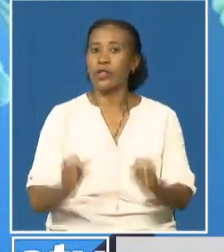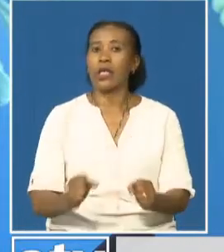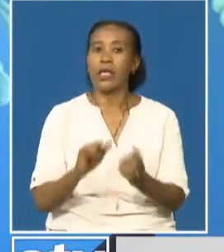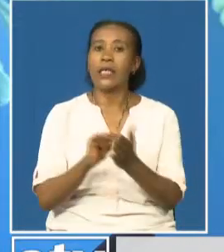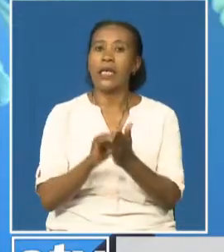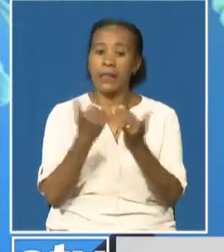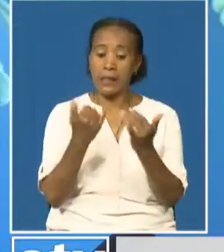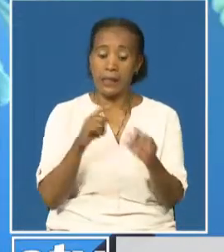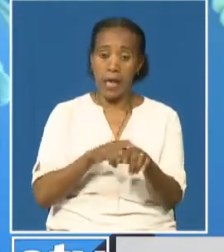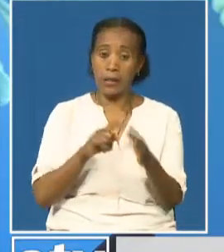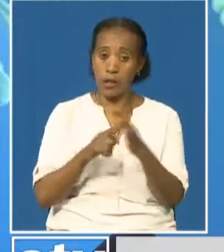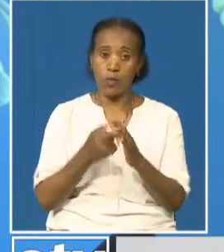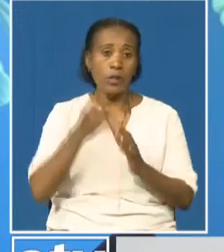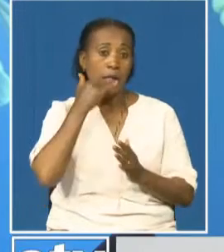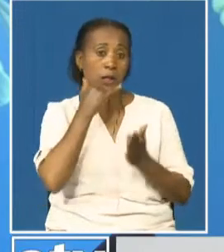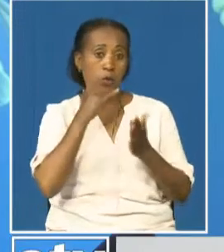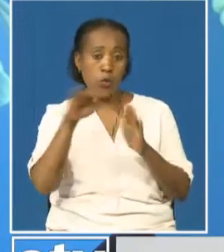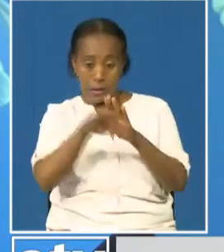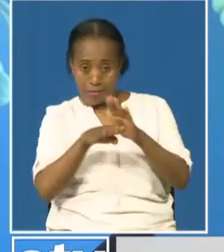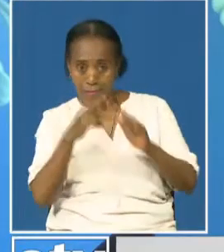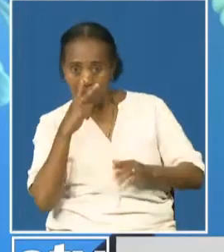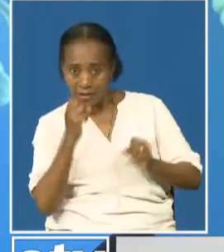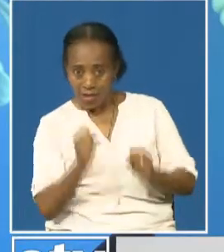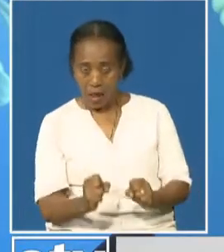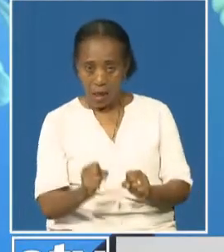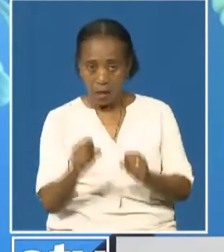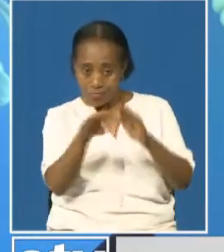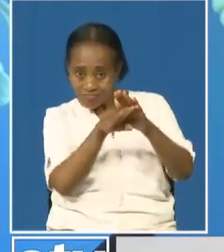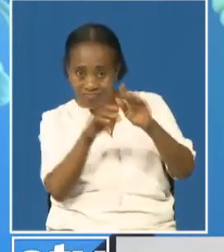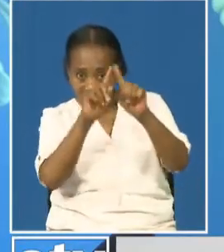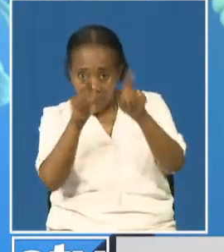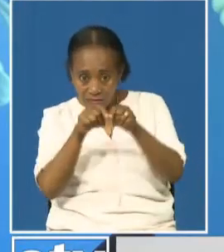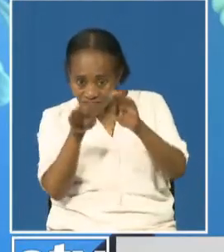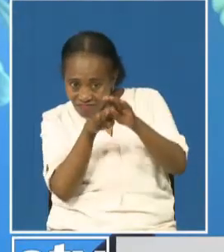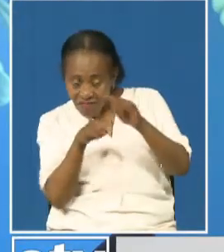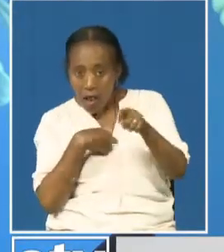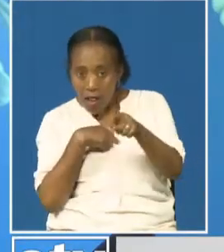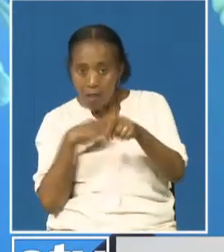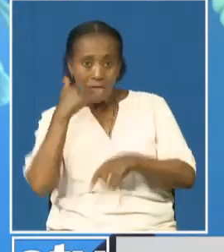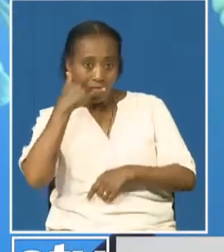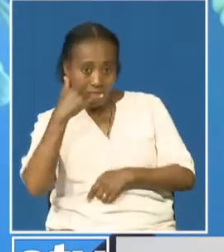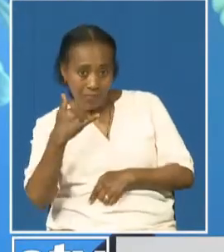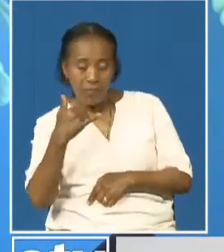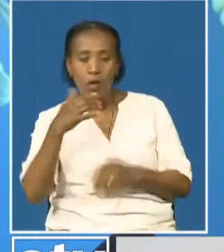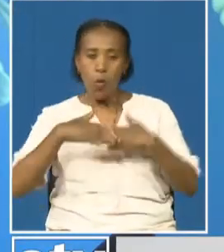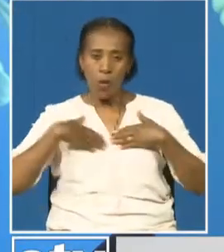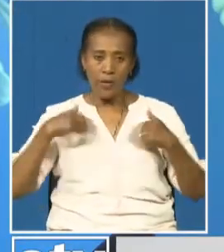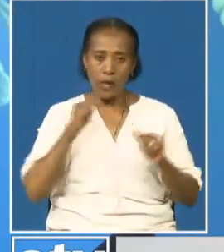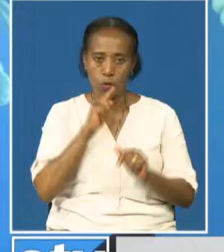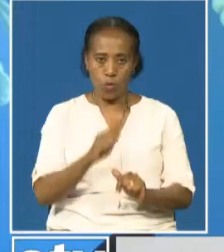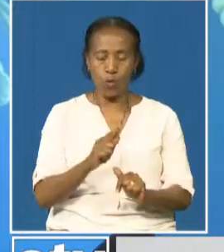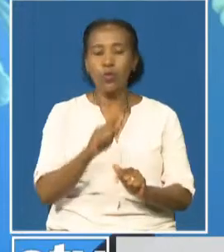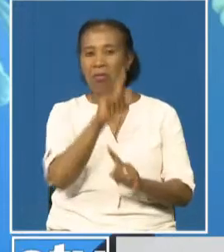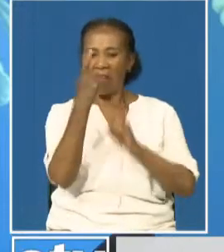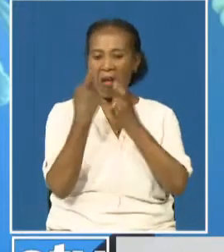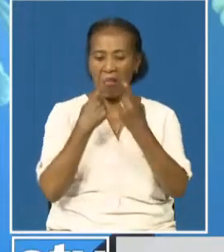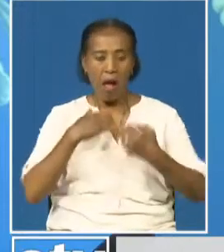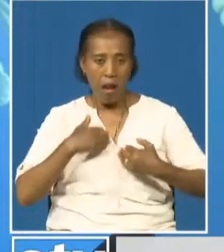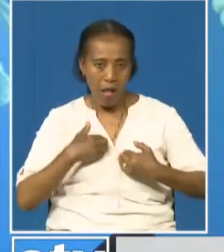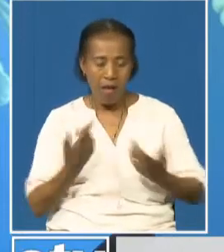ከዚህ ሰዓት ጀምሮ ስልክ ቁጥራችንን ከስር ማየት ትችላላችሁ ከስክሪኑ ስር። በዚህ ስልክ ቁጥር እየደወላችሁ በተለይ ስለወጣቶች የምትጠይቁን ጥያቄ